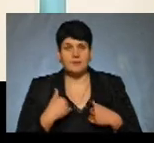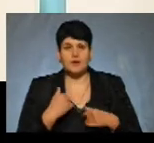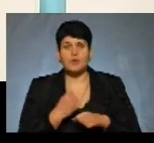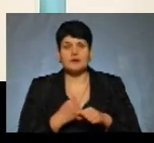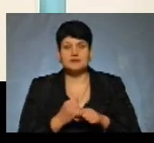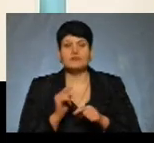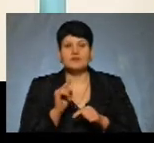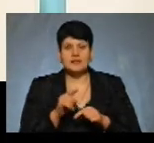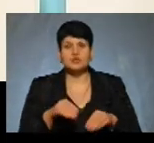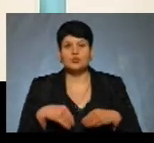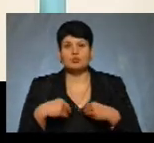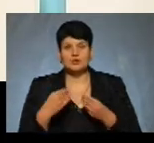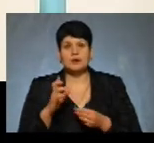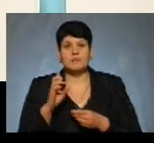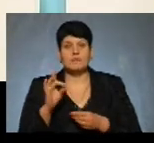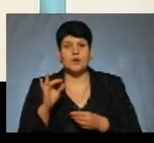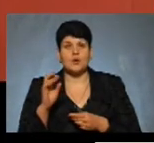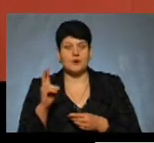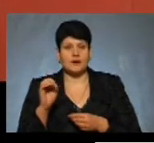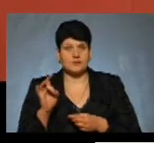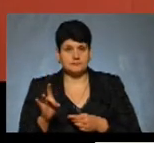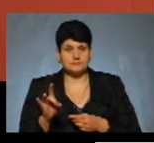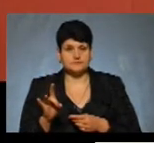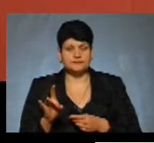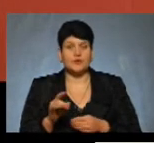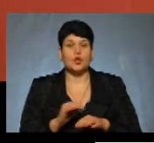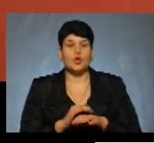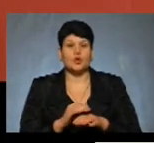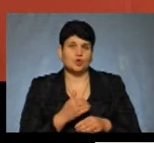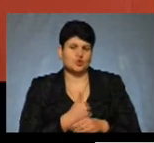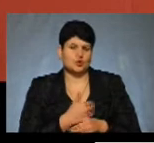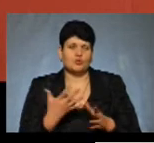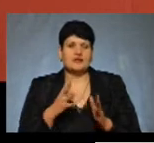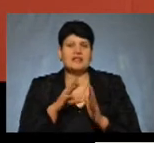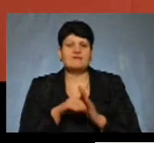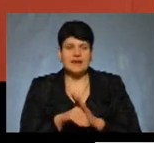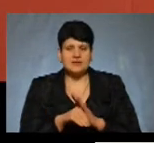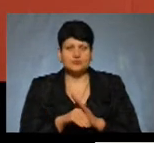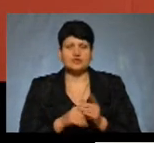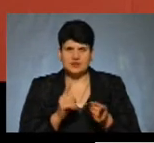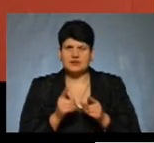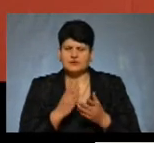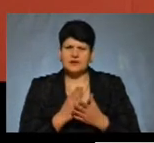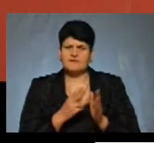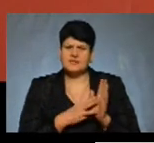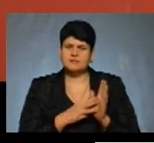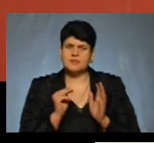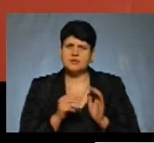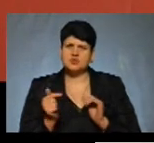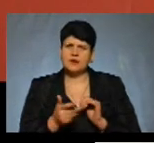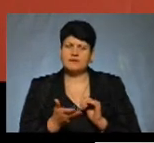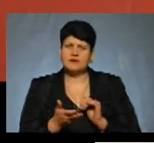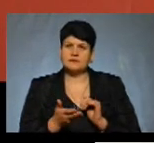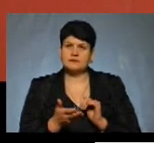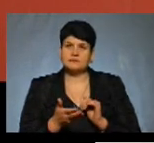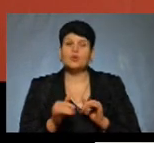те, що подають нам митні брокери. Зрозуміло. Добровільний внесок. Що це таке? Кому треба платити? Чи справді він становить 8 тисяч гривень? І так.